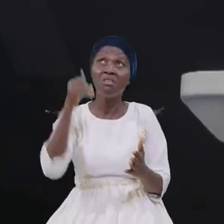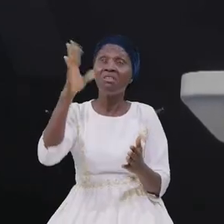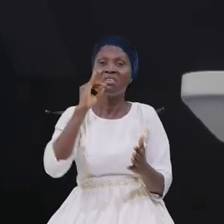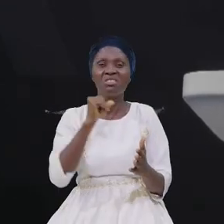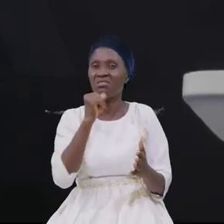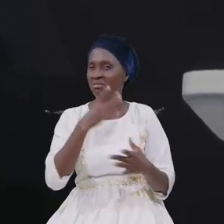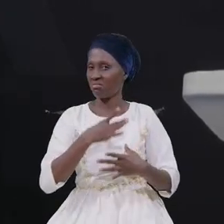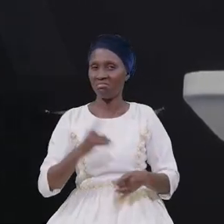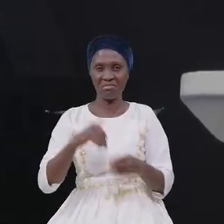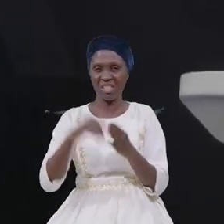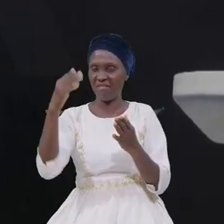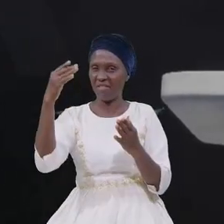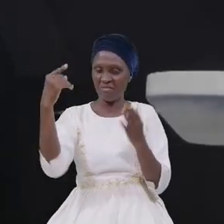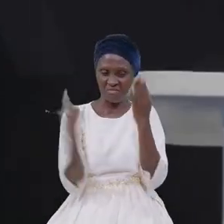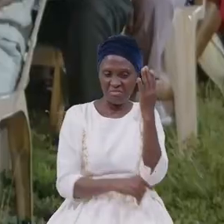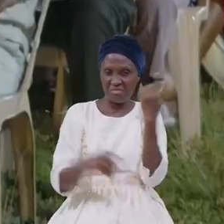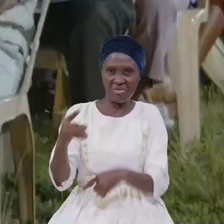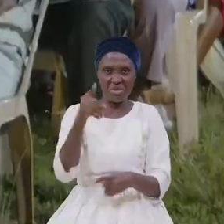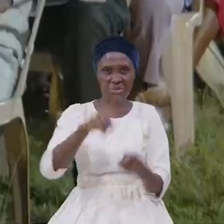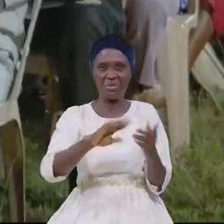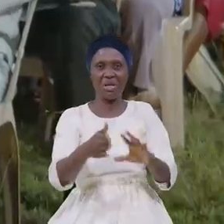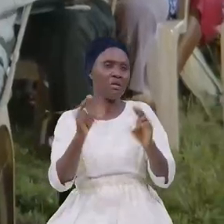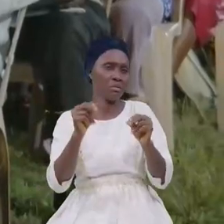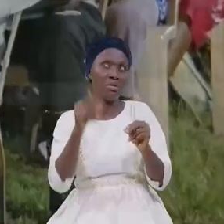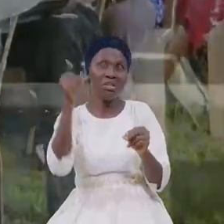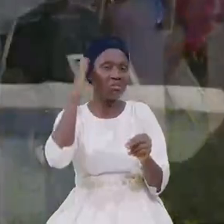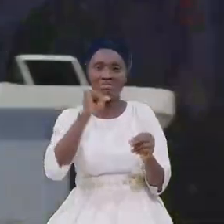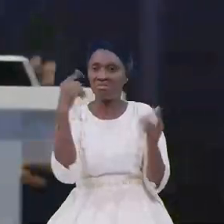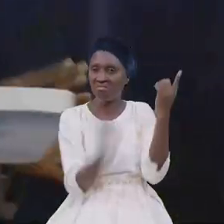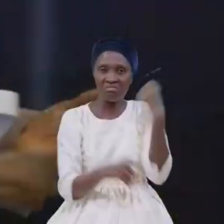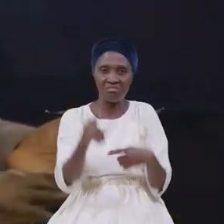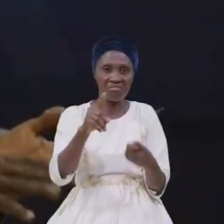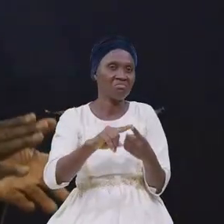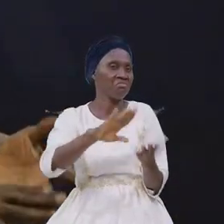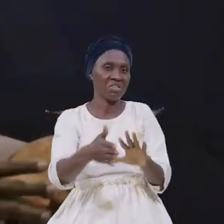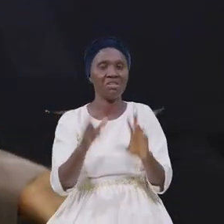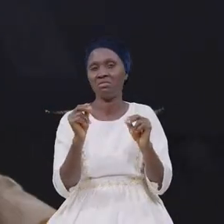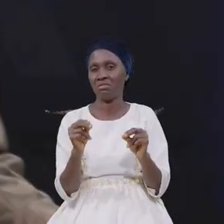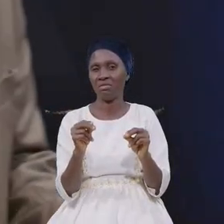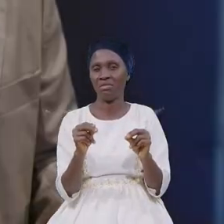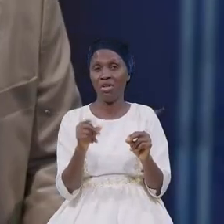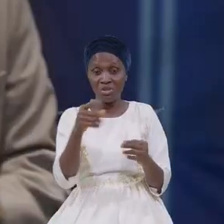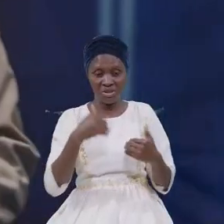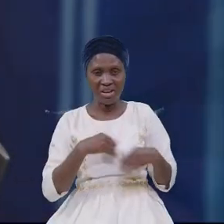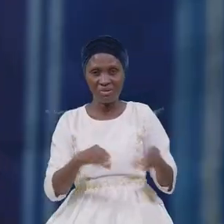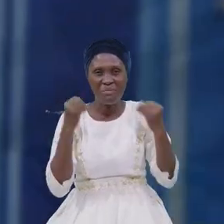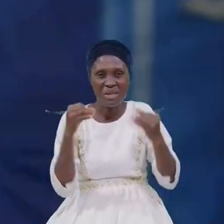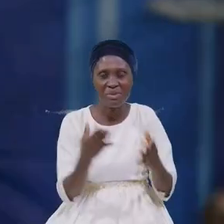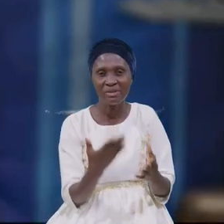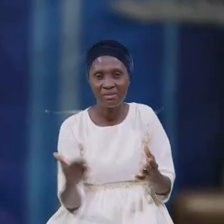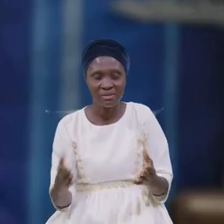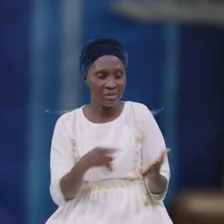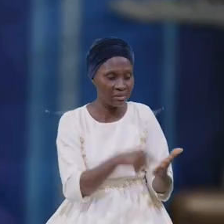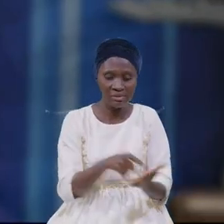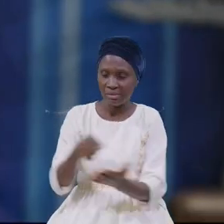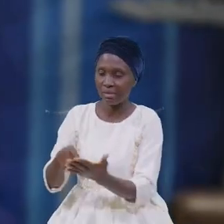vous frapper. Il ne va pas vous frapper, vous tuer. Donc vous avez fait ceci, vous avez fait cela.